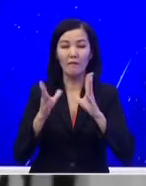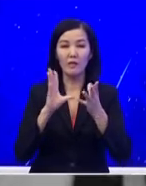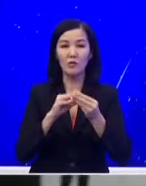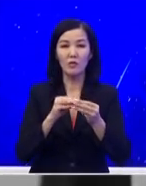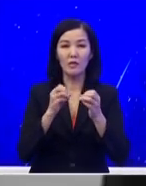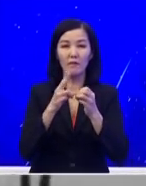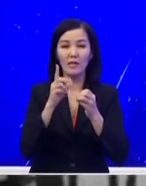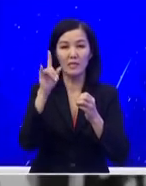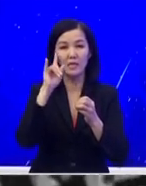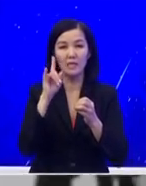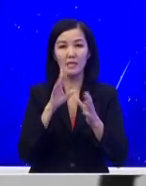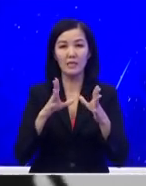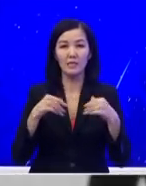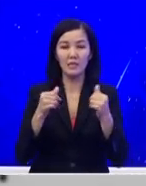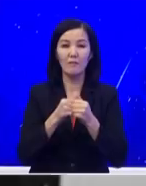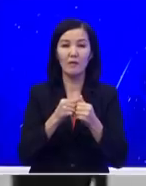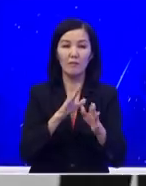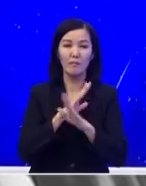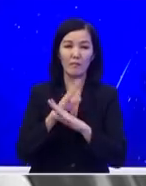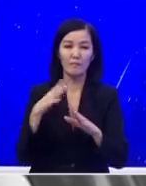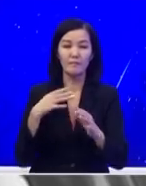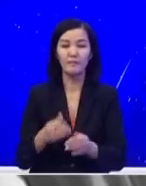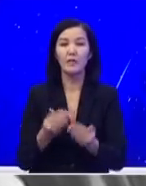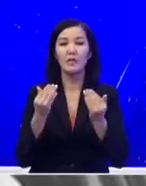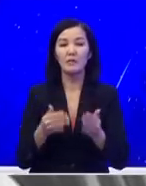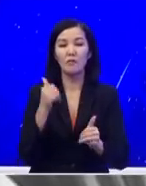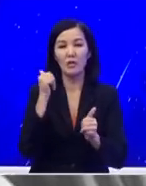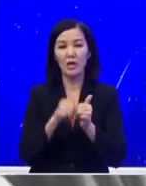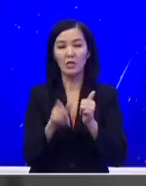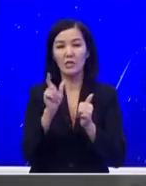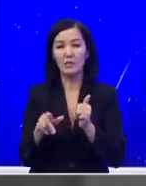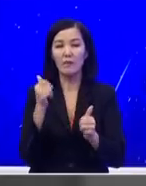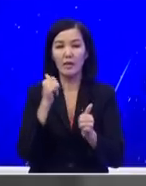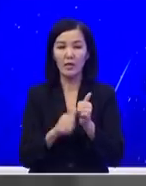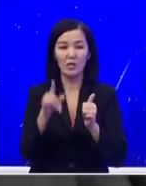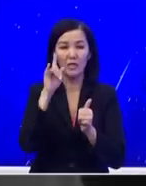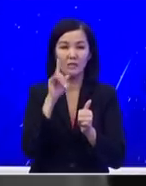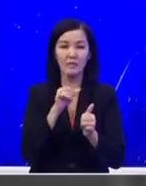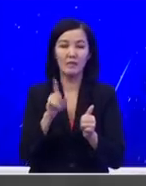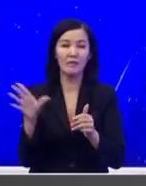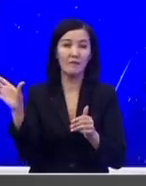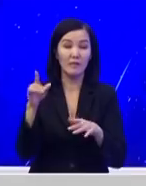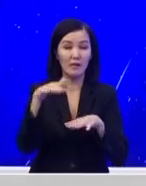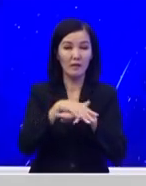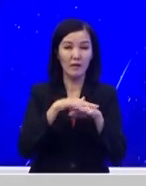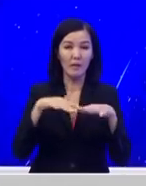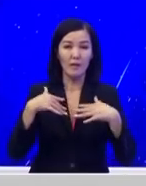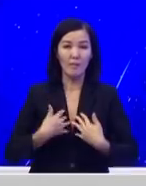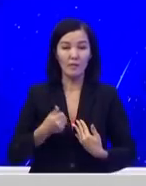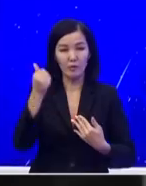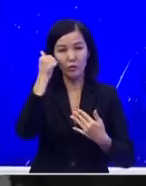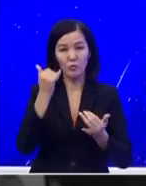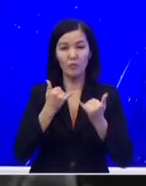12 казахстанских семей понесли невосполнимую утрату. Сегодня каждая семья, каждый казахстанец, вся страна скорбят и чтут память